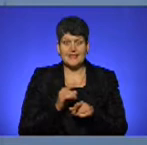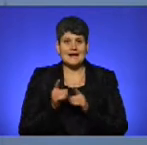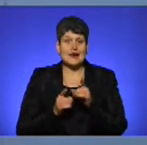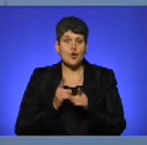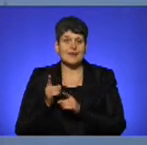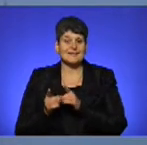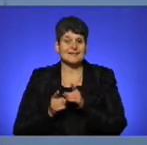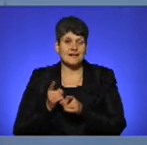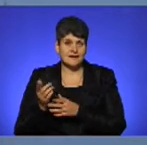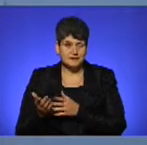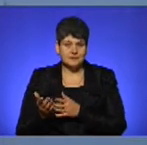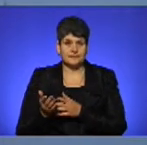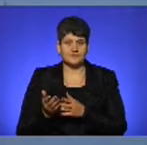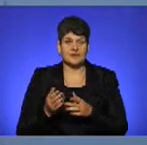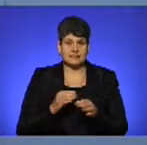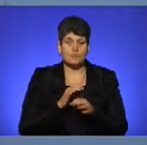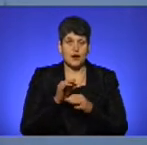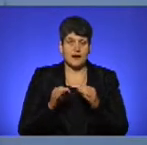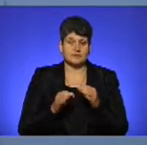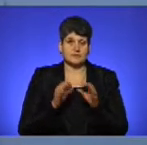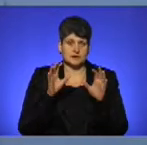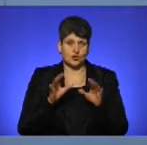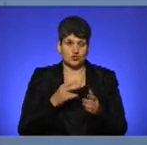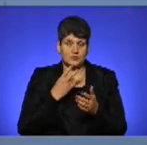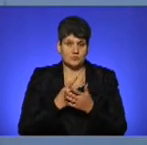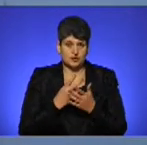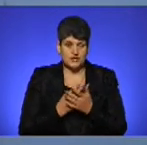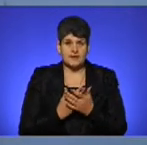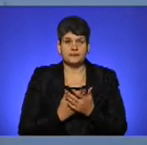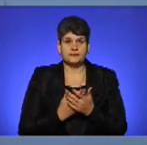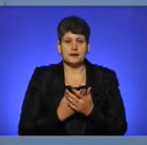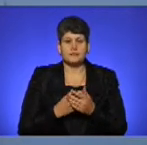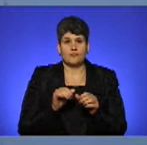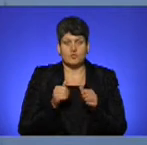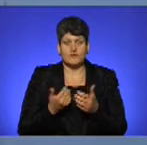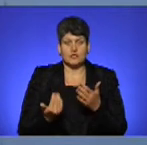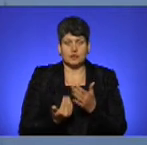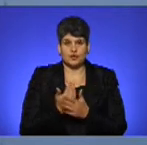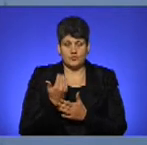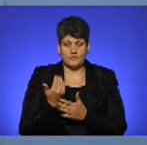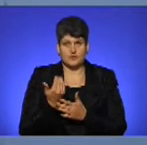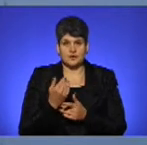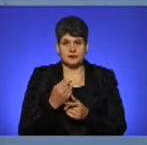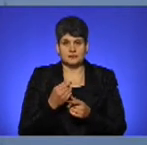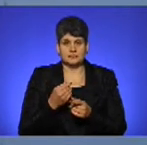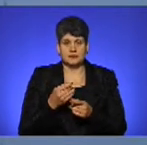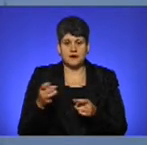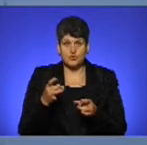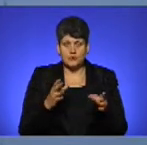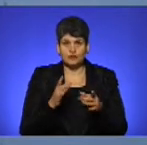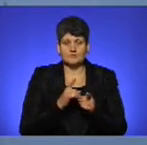реорганізація, шляхом реорганізації, так принаймні проект закону передбачає, що при формуванні нових одиниць відбувається шляхом реорганізації.